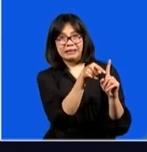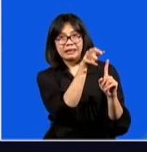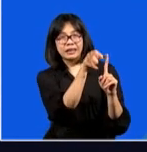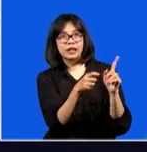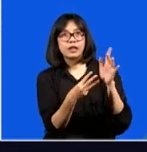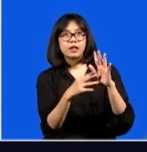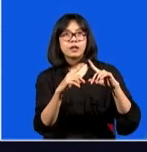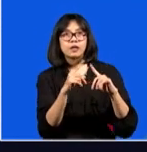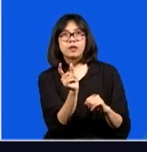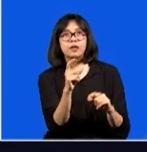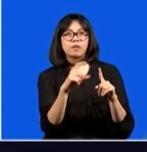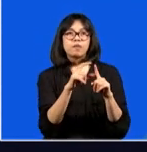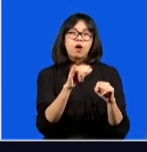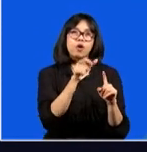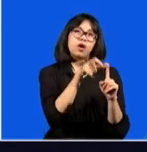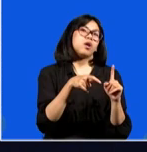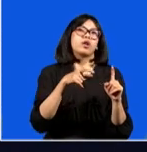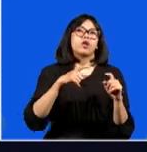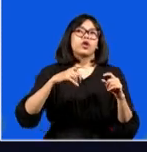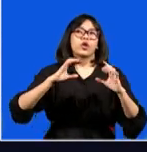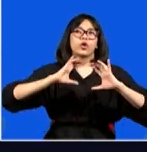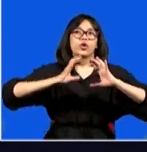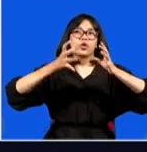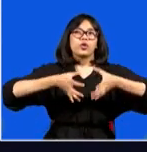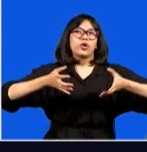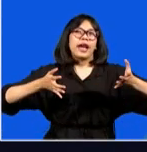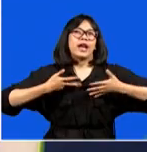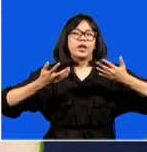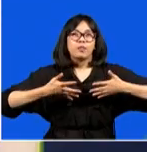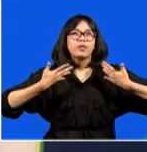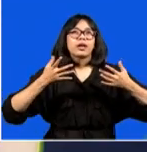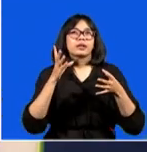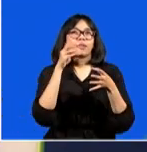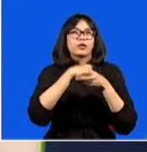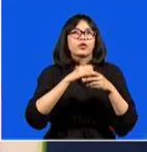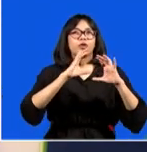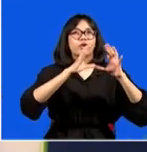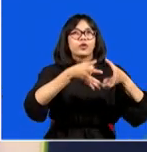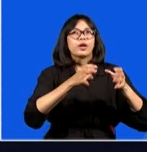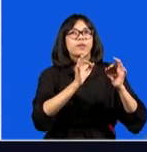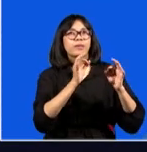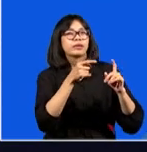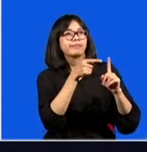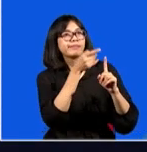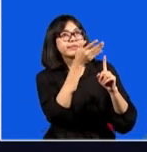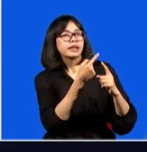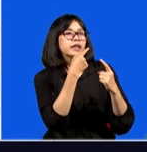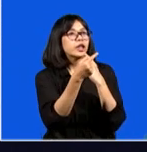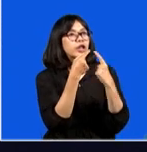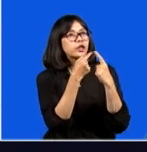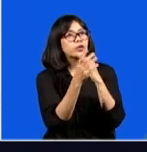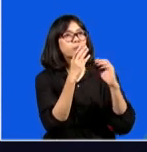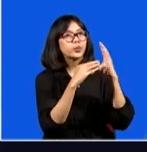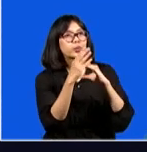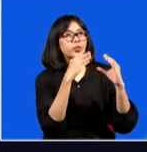figur bukan hanya di dunia entertainment tapi di dunia pendidikan sekarang dan saya sudah sering sekali berbicara sama Mbak Maudy dan dan